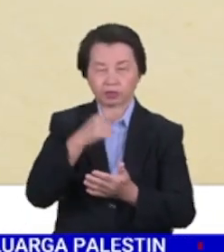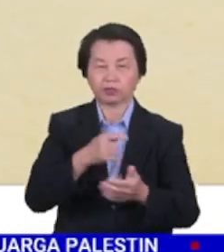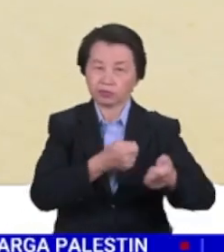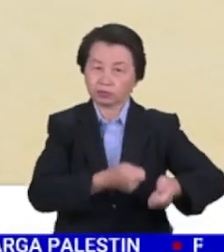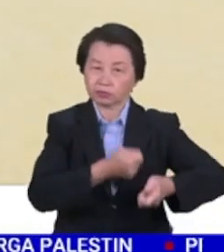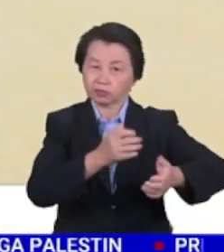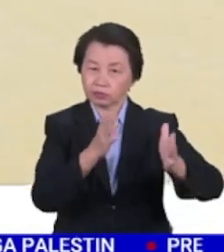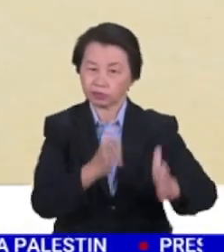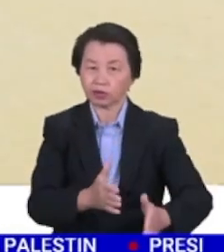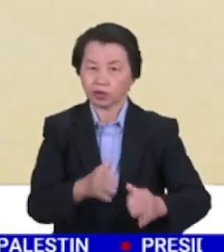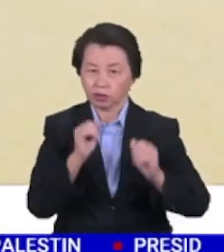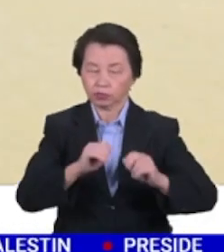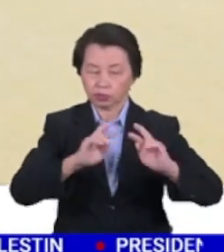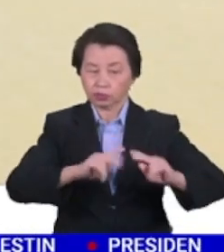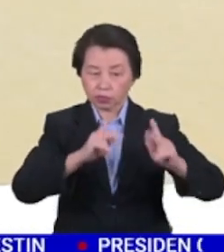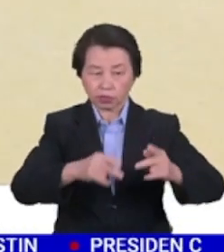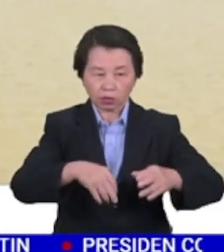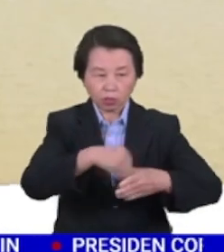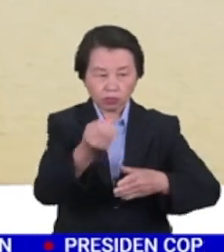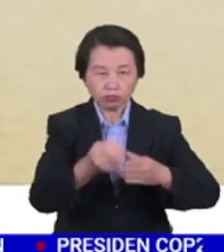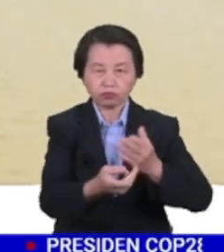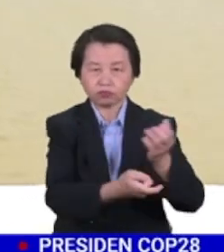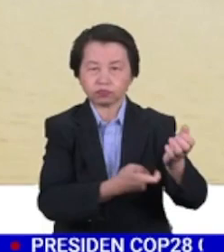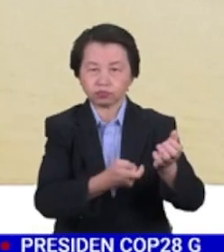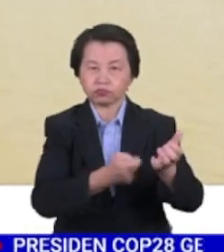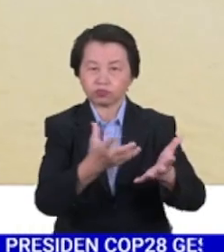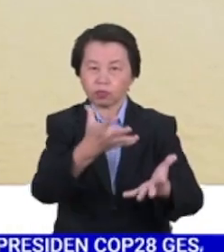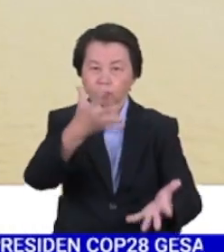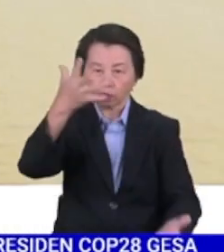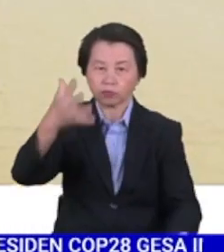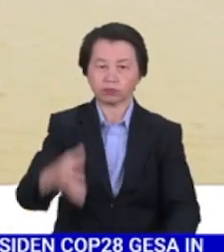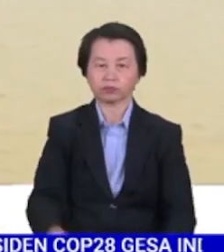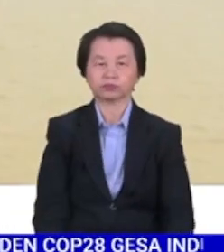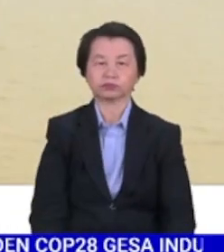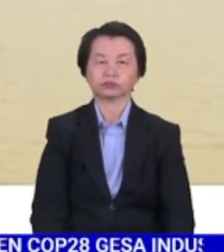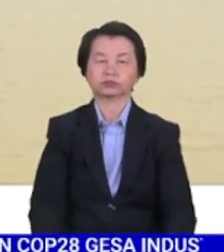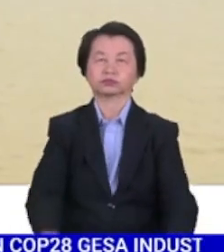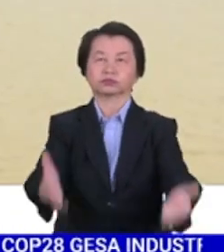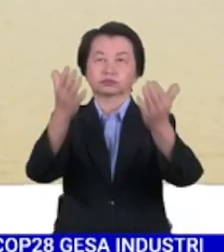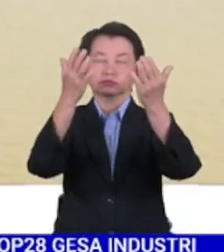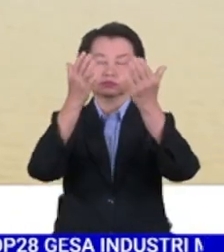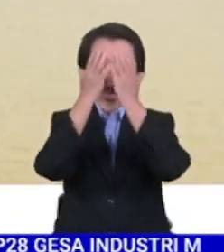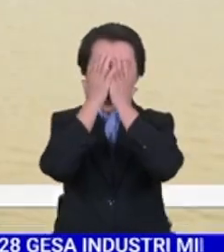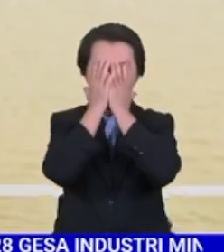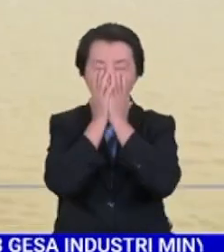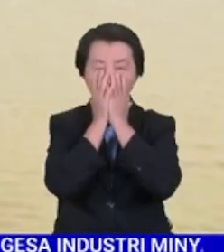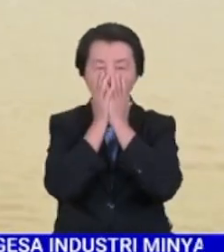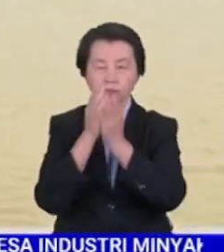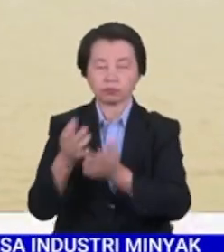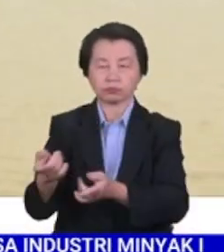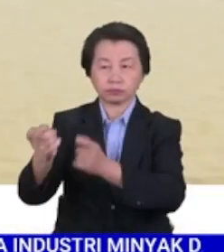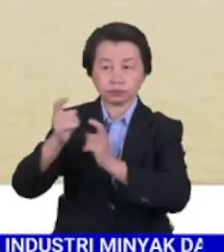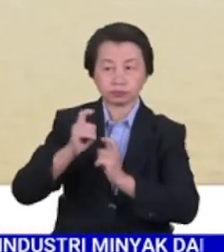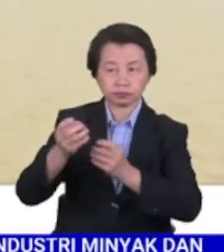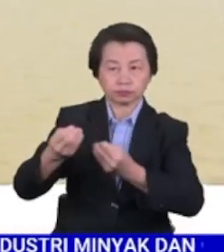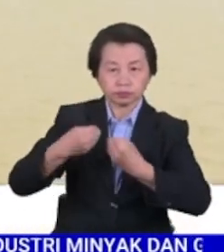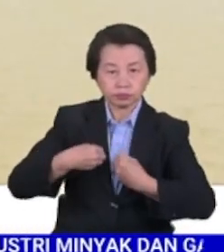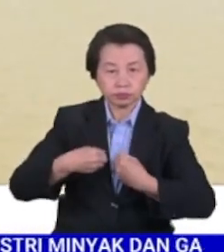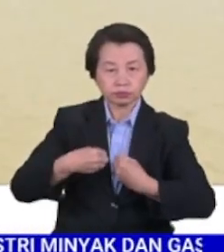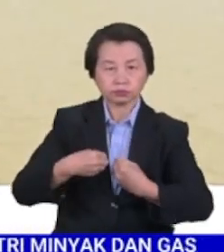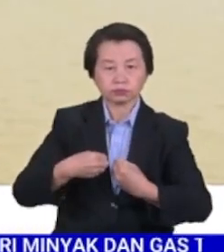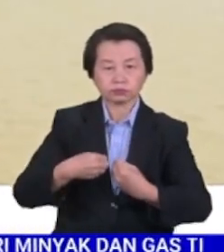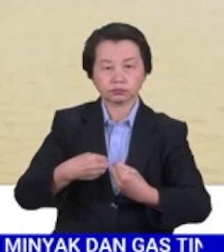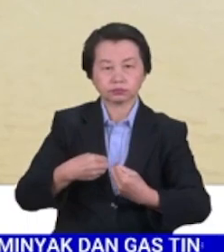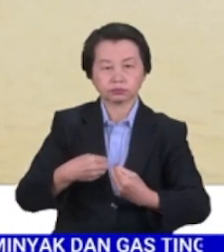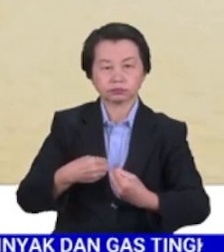petani yang boleh meningkatkan hasil. Alhamdulillah lah, pada kami itu suatu sumbangan ataupun pemberian yang bermakna